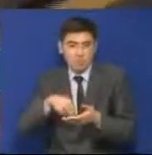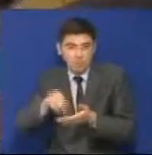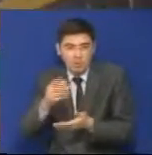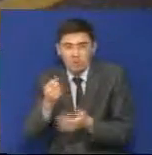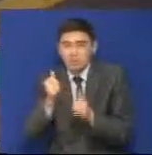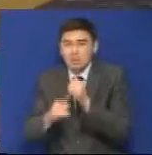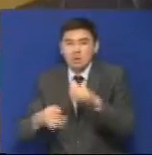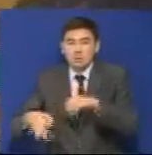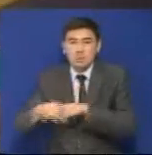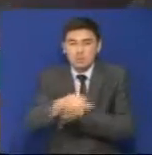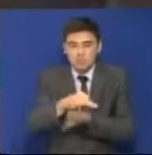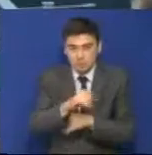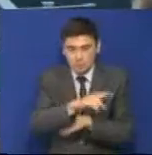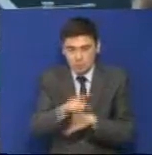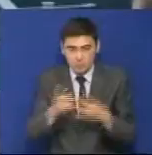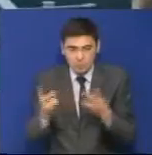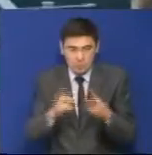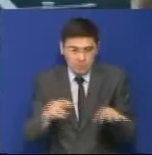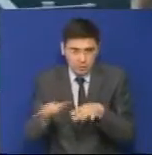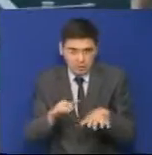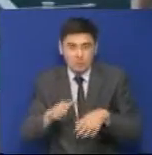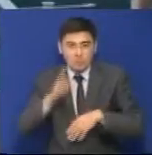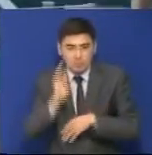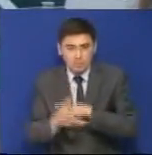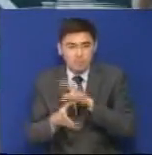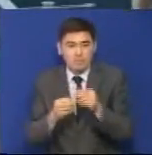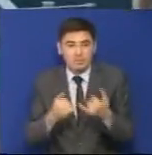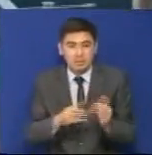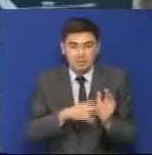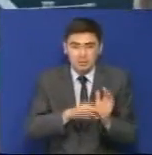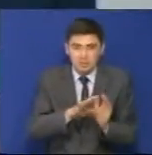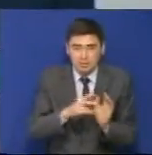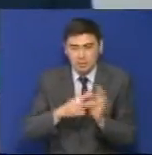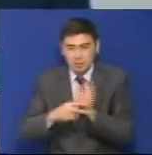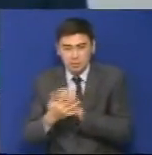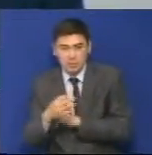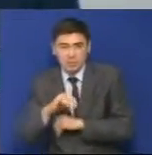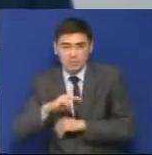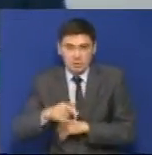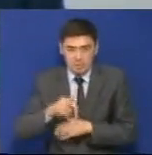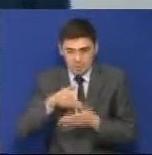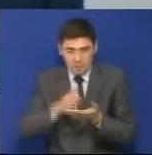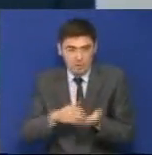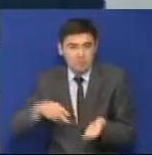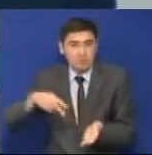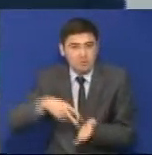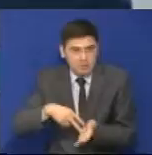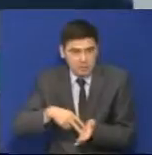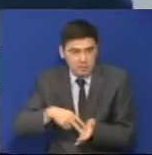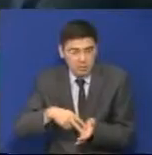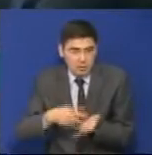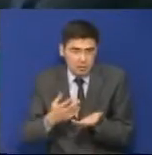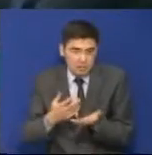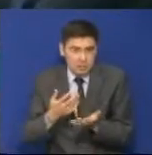облыс әкімдігі де тиісті шараларды қабылдайды. Сөйтіп қазір 75-85 теңге шамасындағы нан бағасы